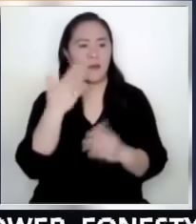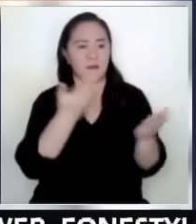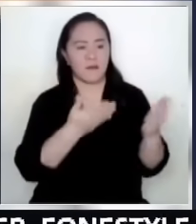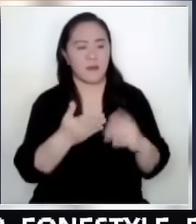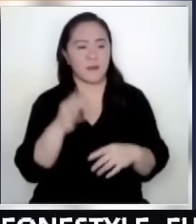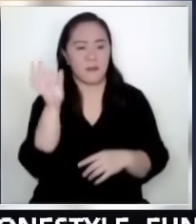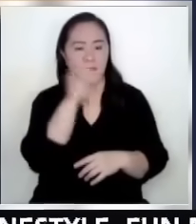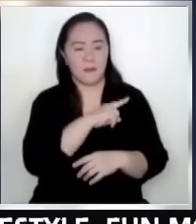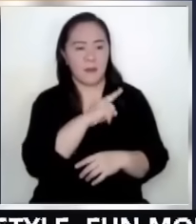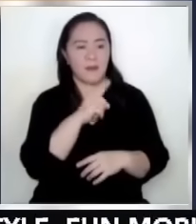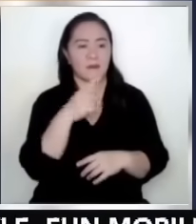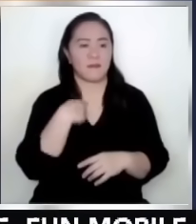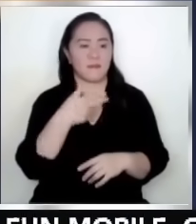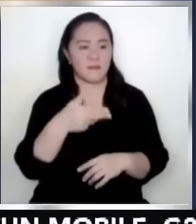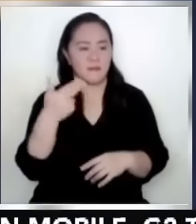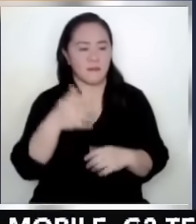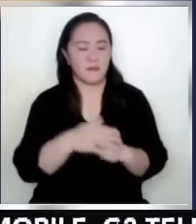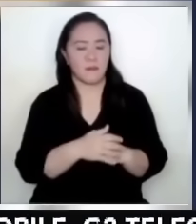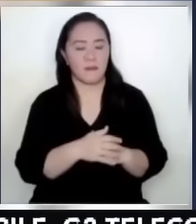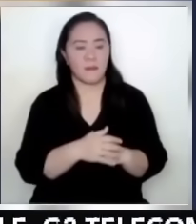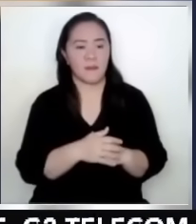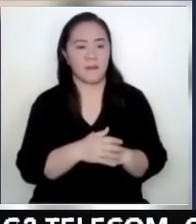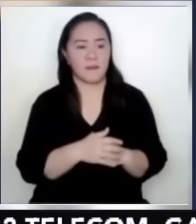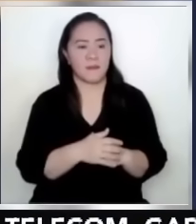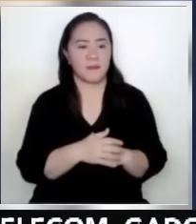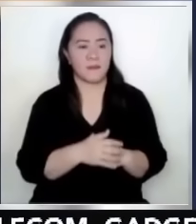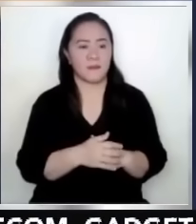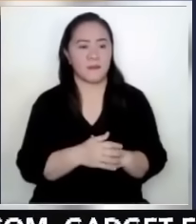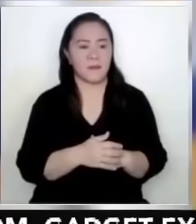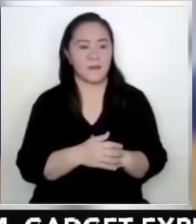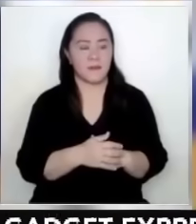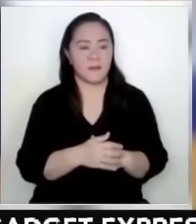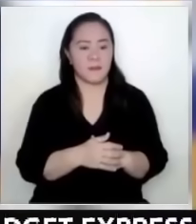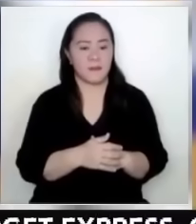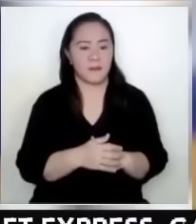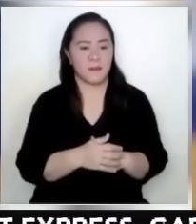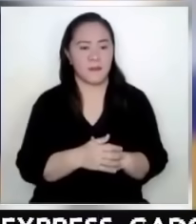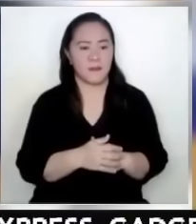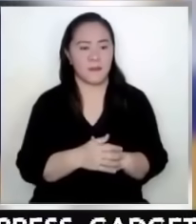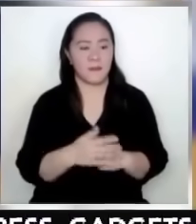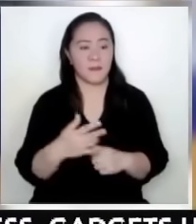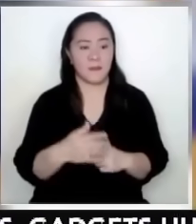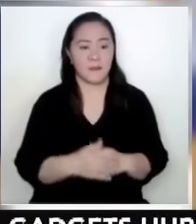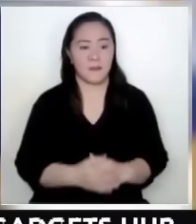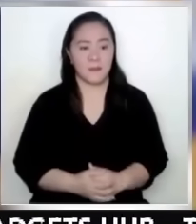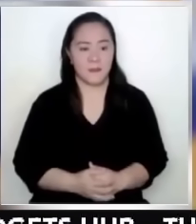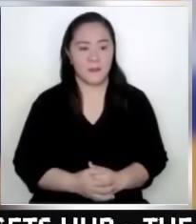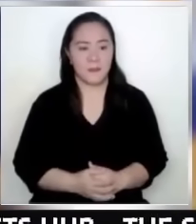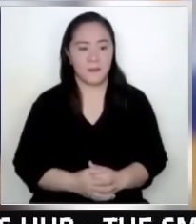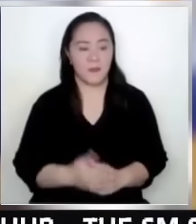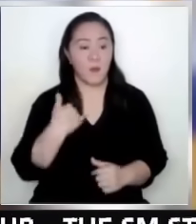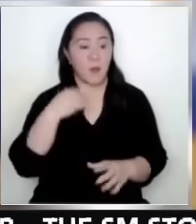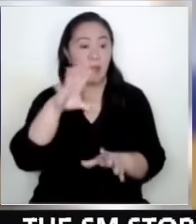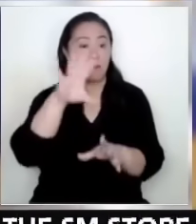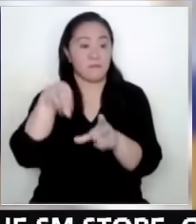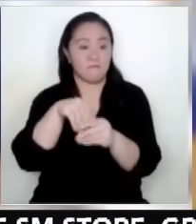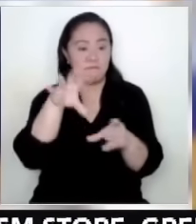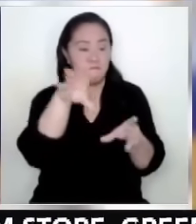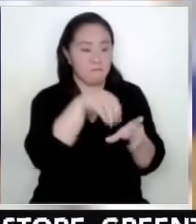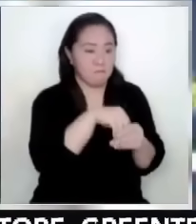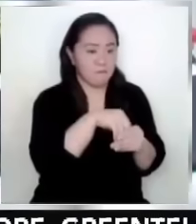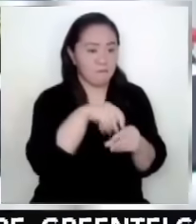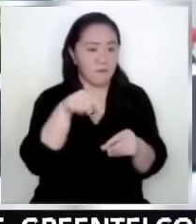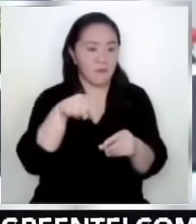sa merong record na rin itong biktima na na-involved na rin sa droga noong previous